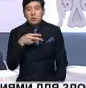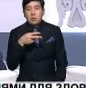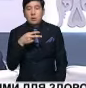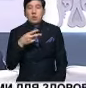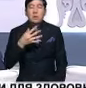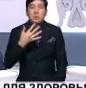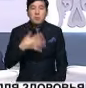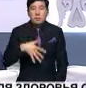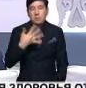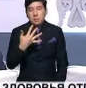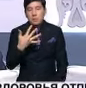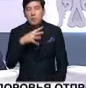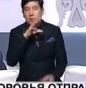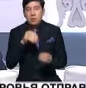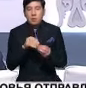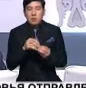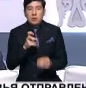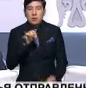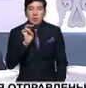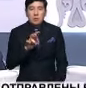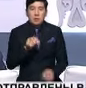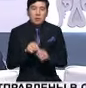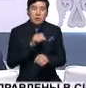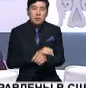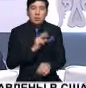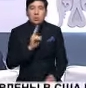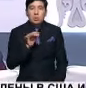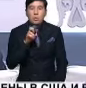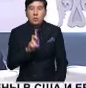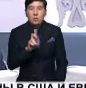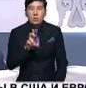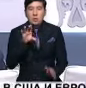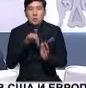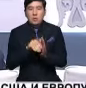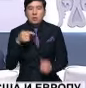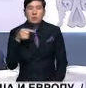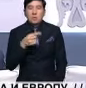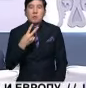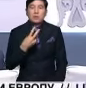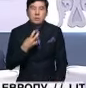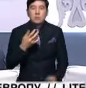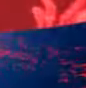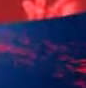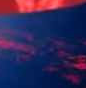2950 вагонов. Отсева 172 тысячи кубических метров и химреагентов 1200 тонн.